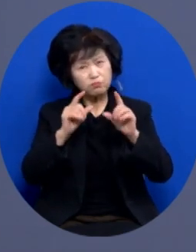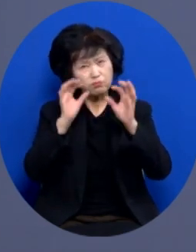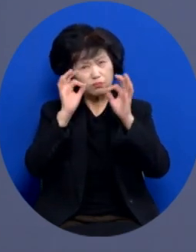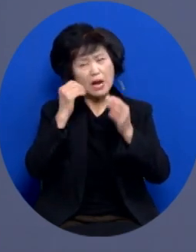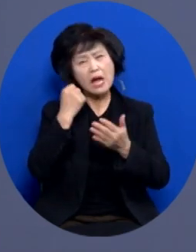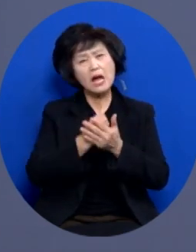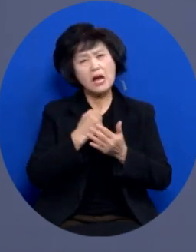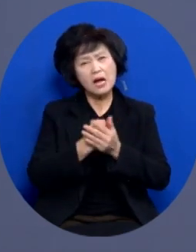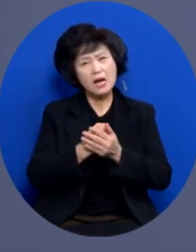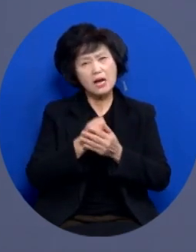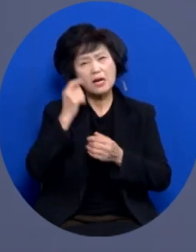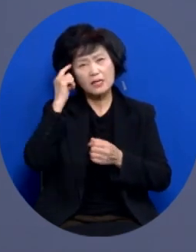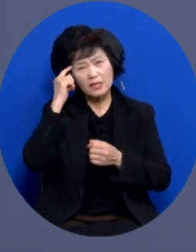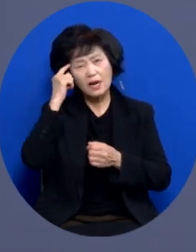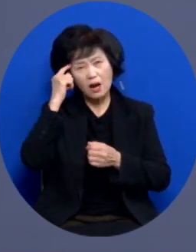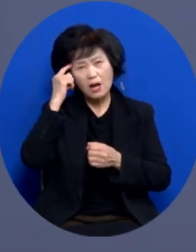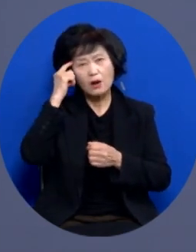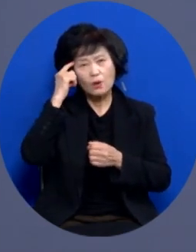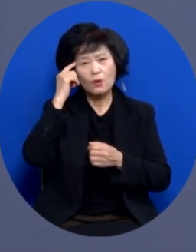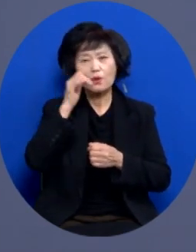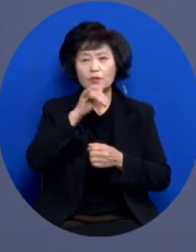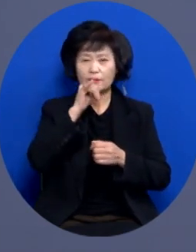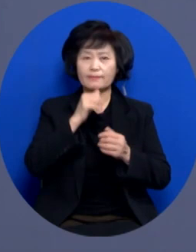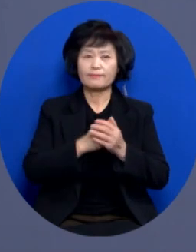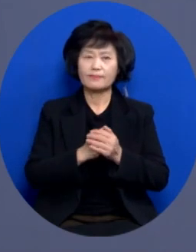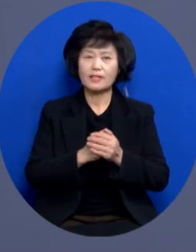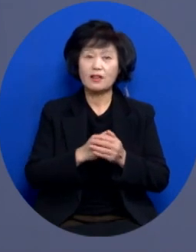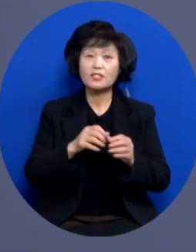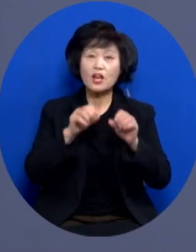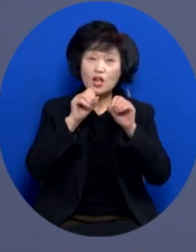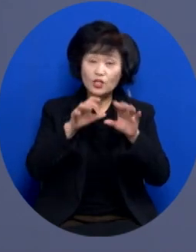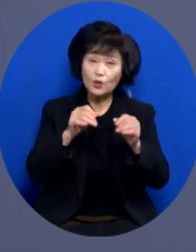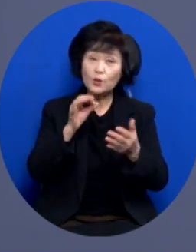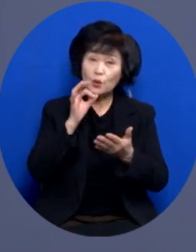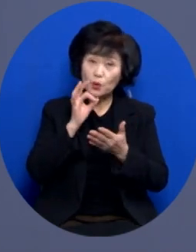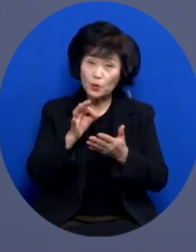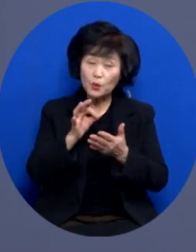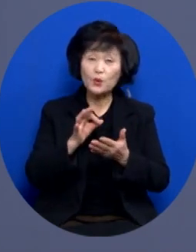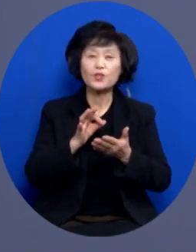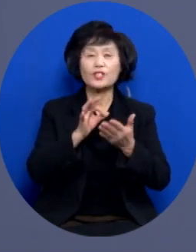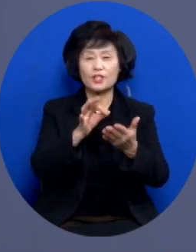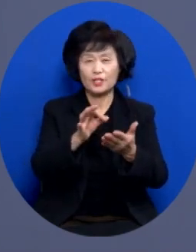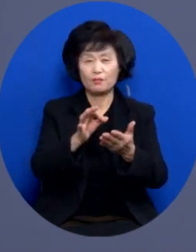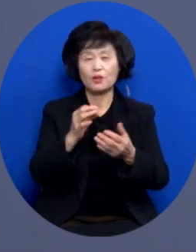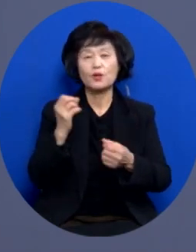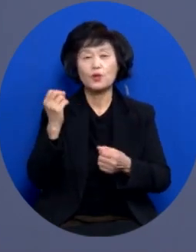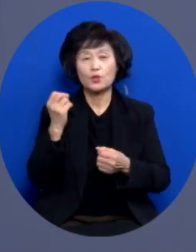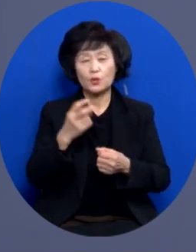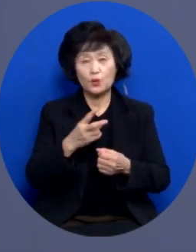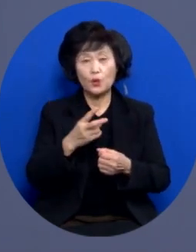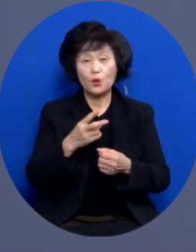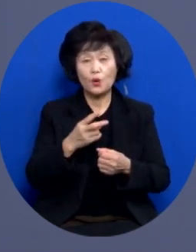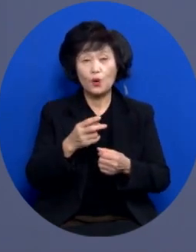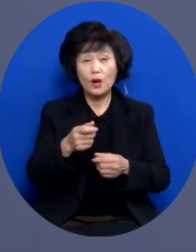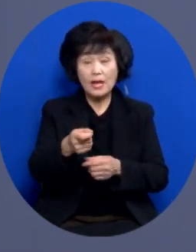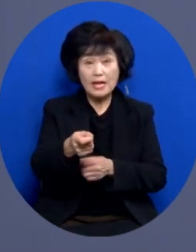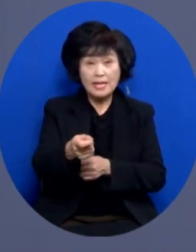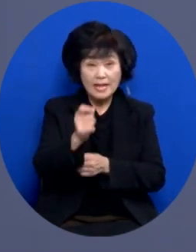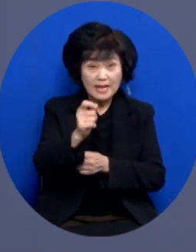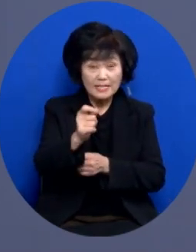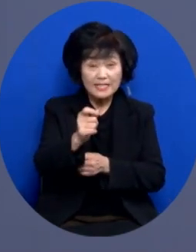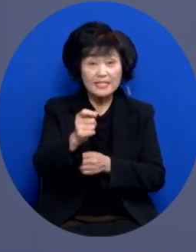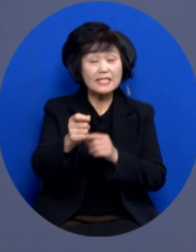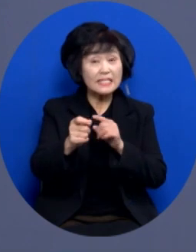여겨서 이러면 안 되겠다. 그래서 전도비를 드림과 함께 낚싯대와